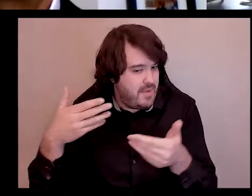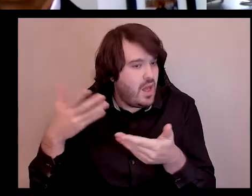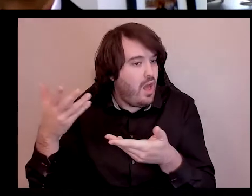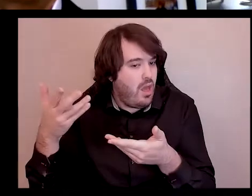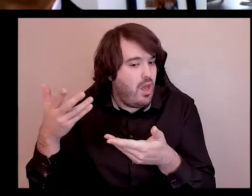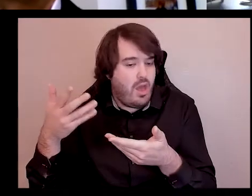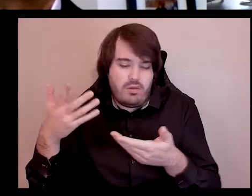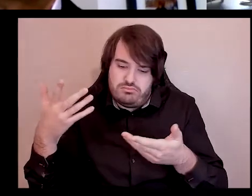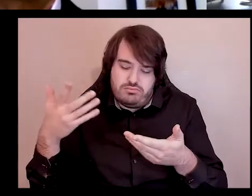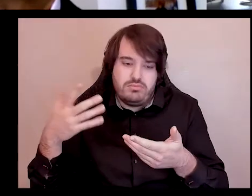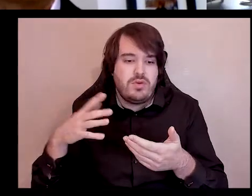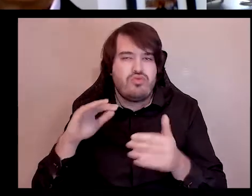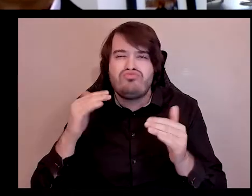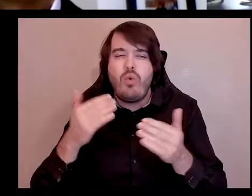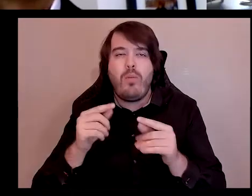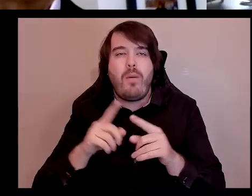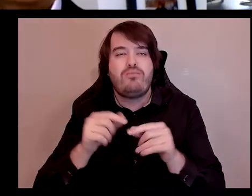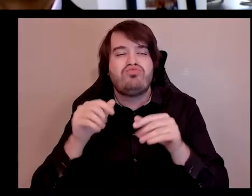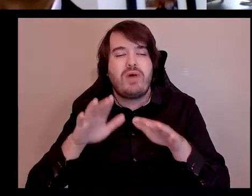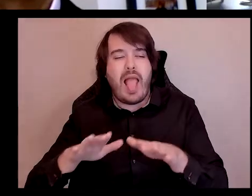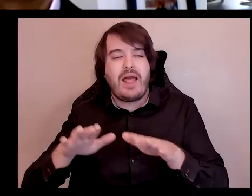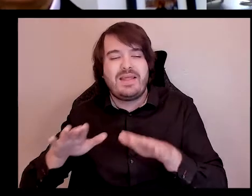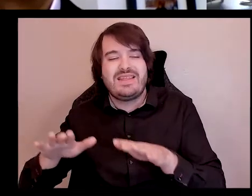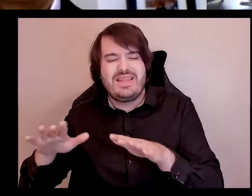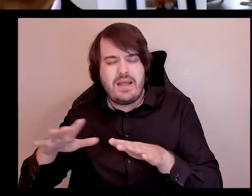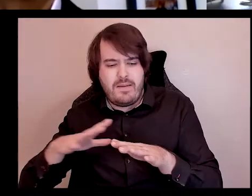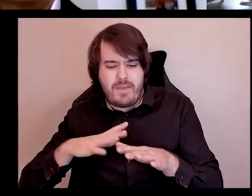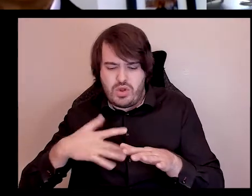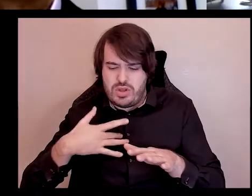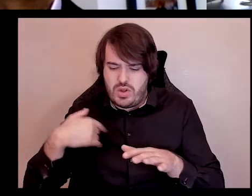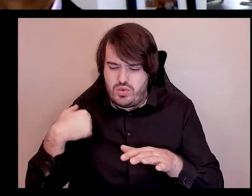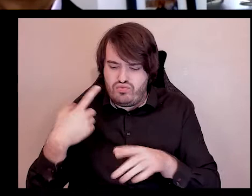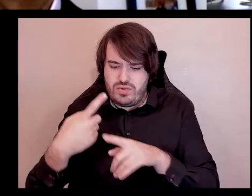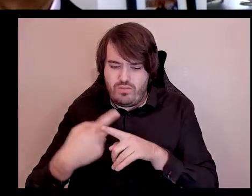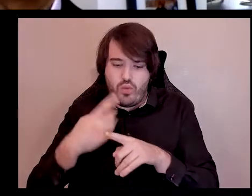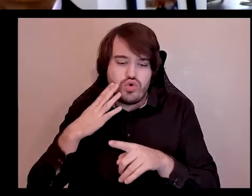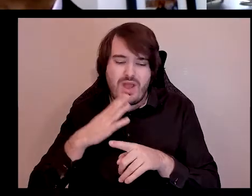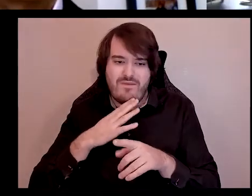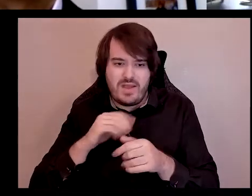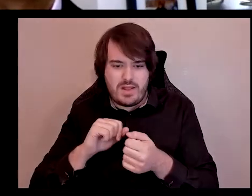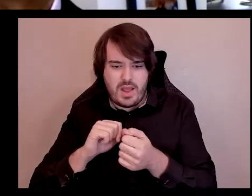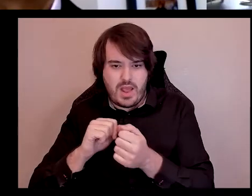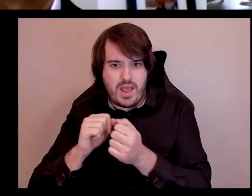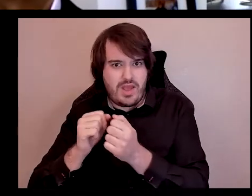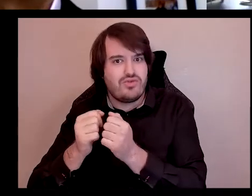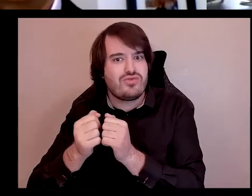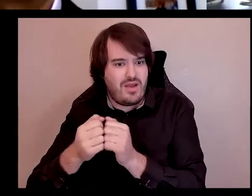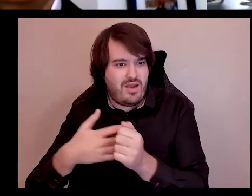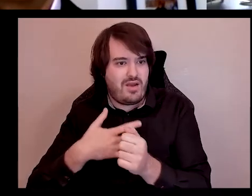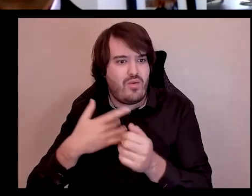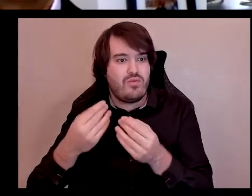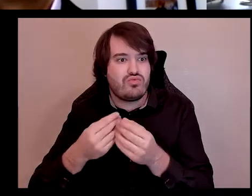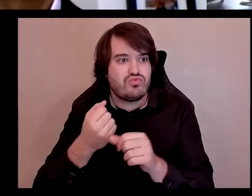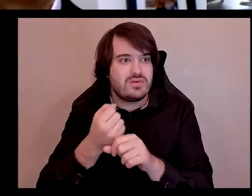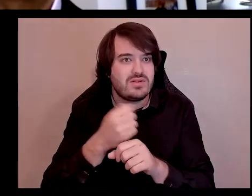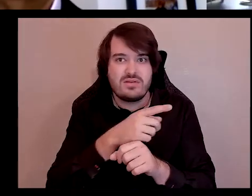de soutien gouvernemental étaient présentes. Tout le monde a vécu un peu au ralentissement. Je vous dirais que ça change depuis le début du mois de